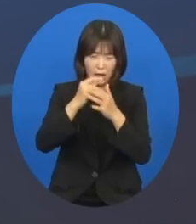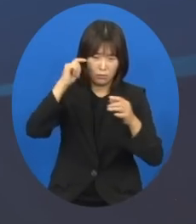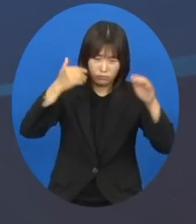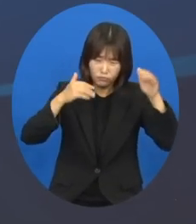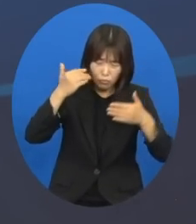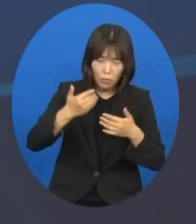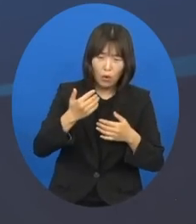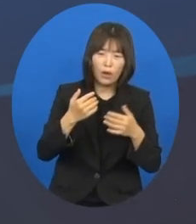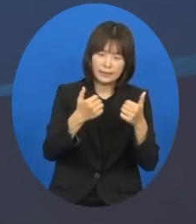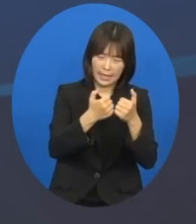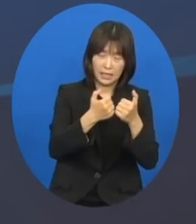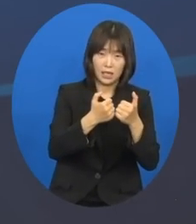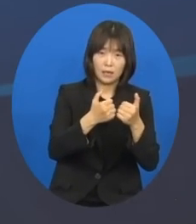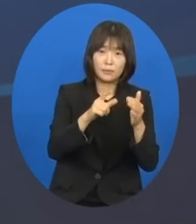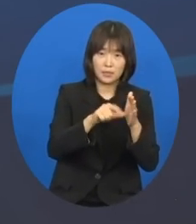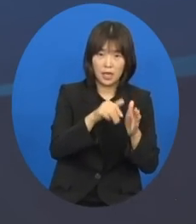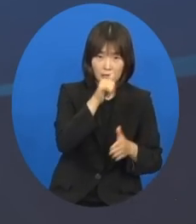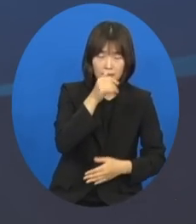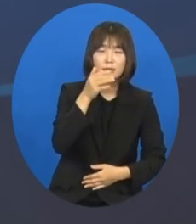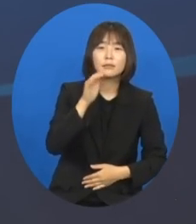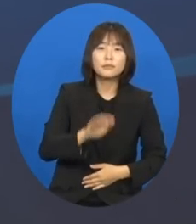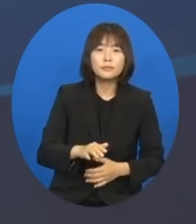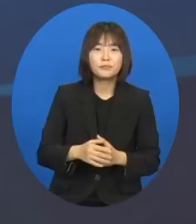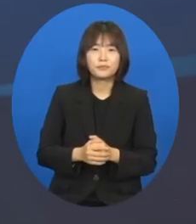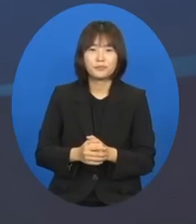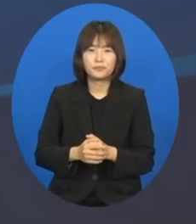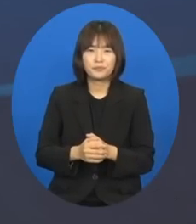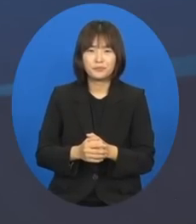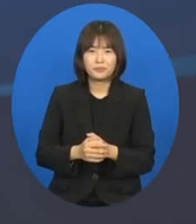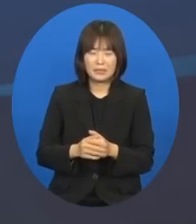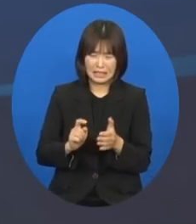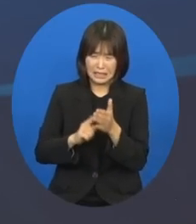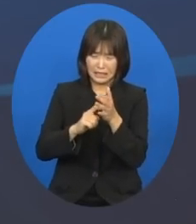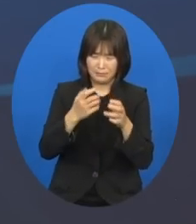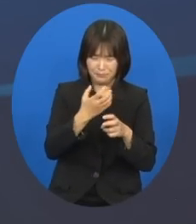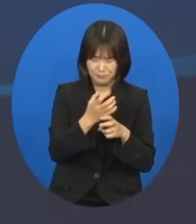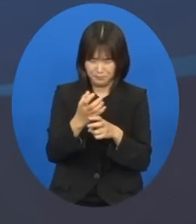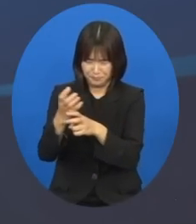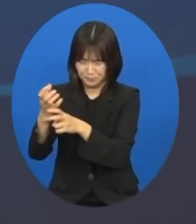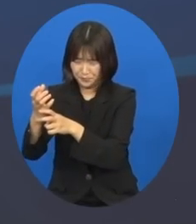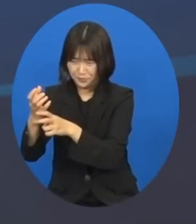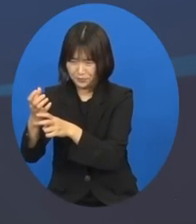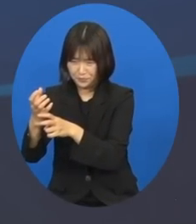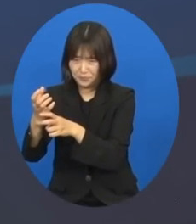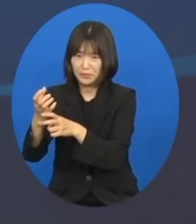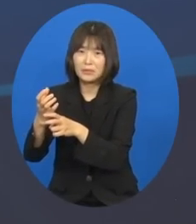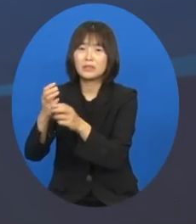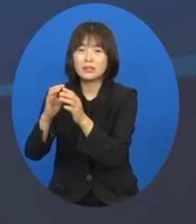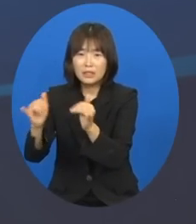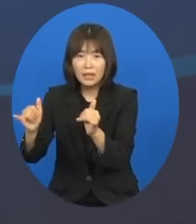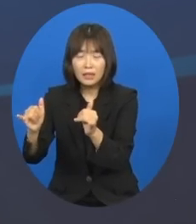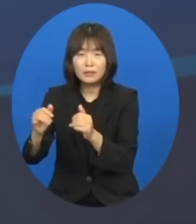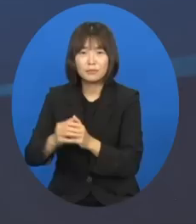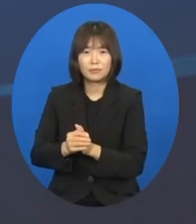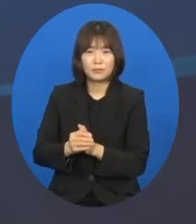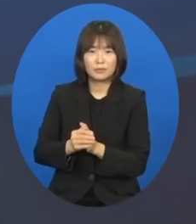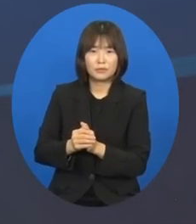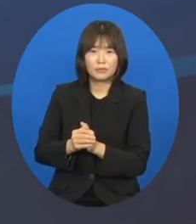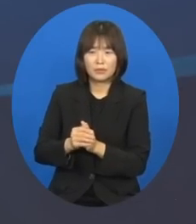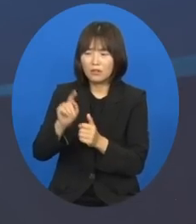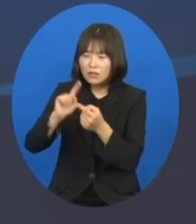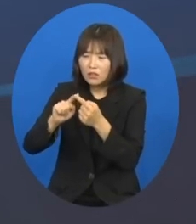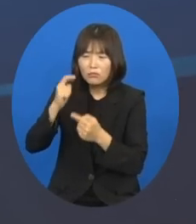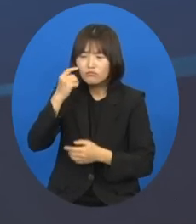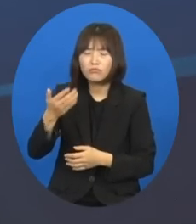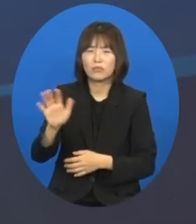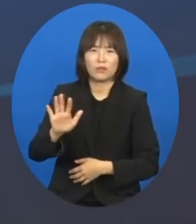상담도 할 시간이 있지만 앰뷸런스의 실려간 사람에게 그런 거 안 묻지요 혈액형